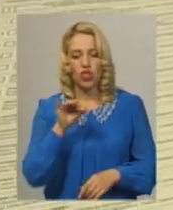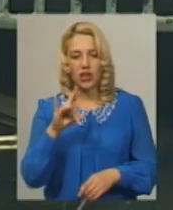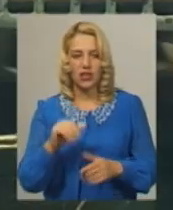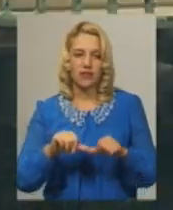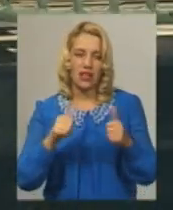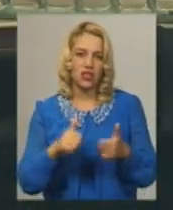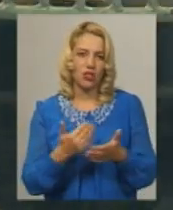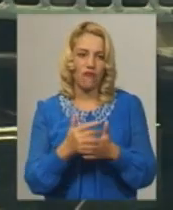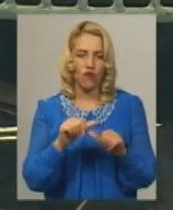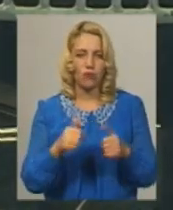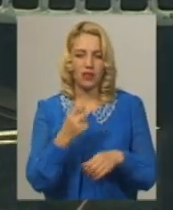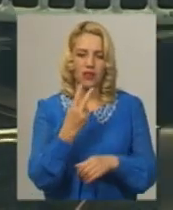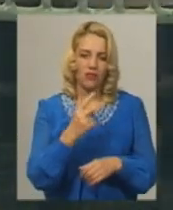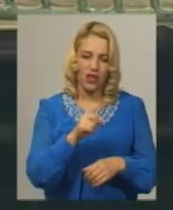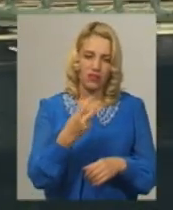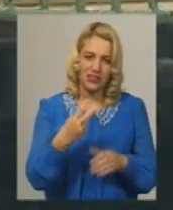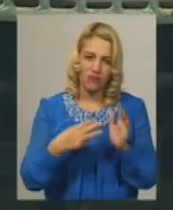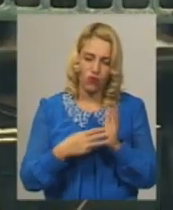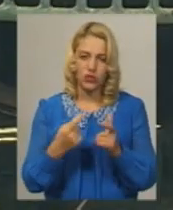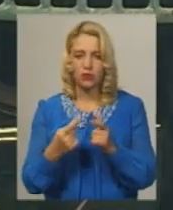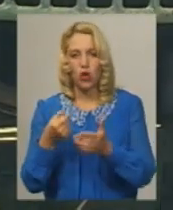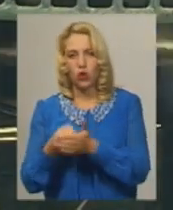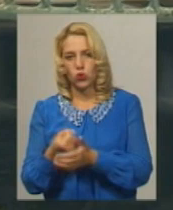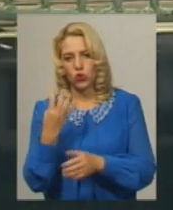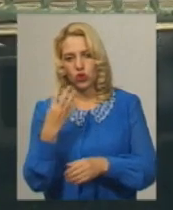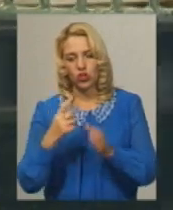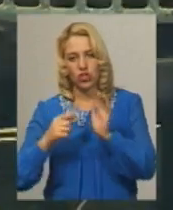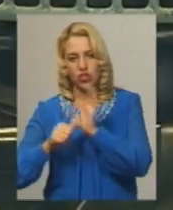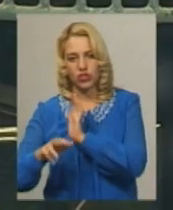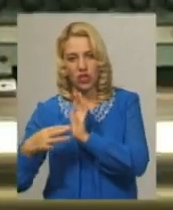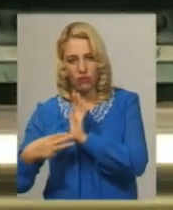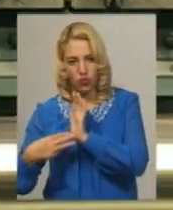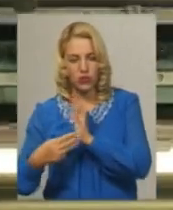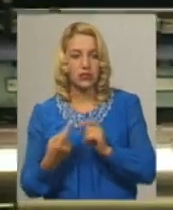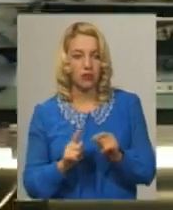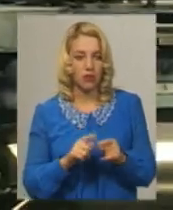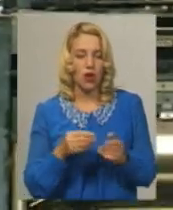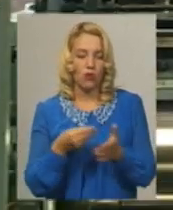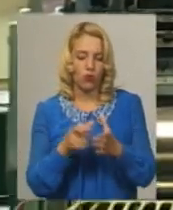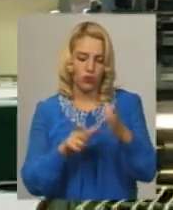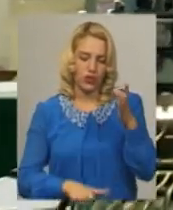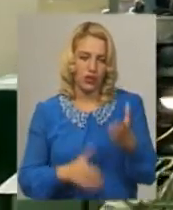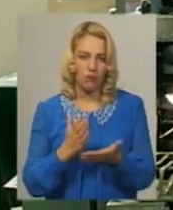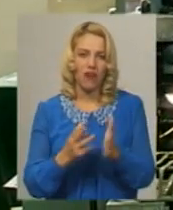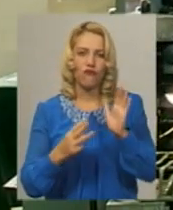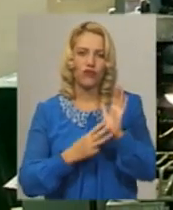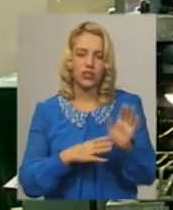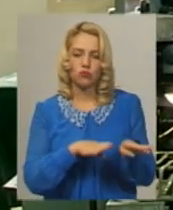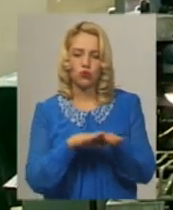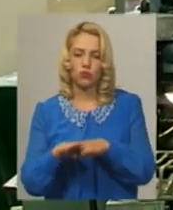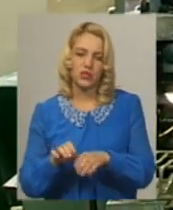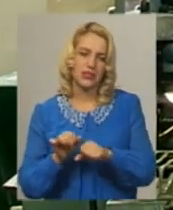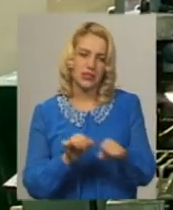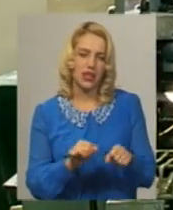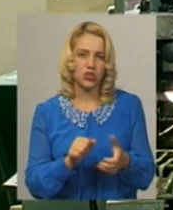формату вартості – від 2 гривень 28 копійок до 4 гривень 68 копійок. Бюлетені мають 8 ступенів захисту і друкуються на